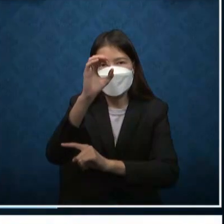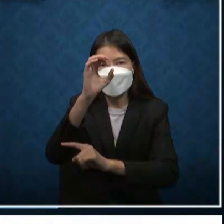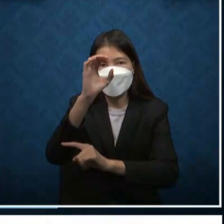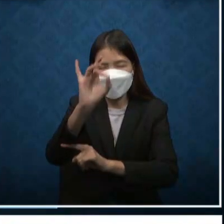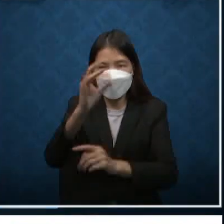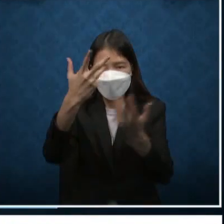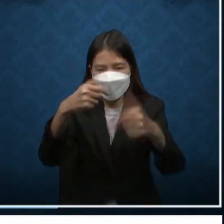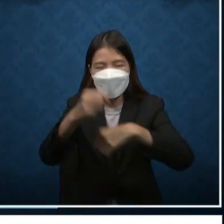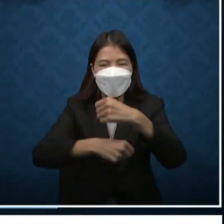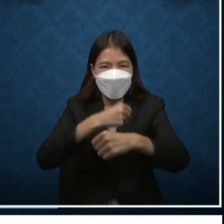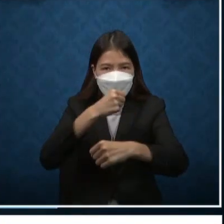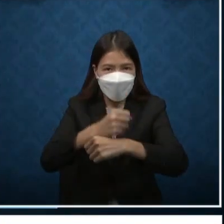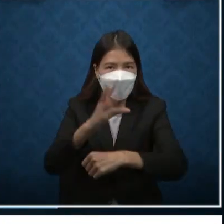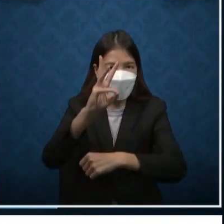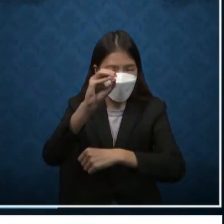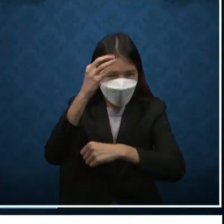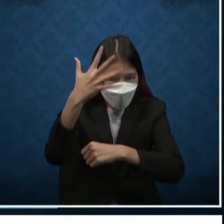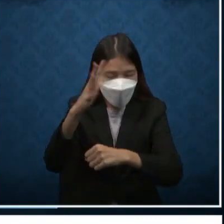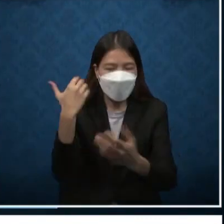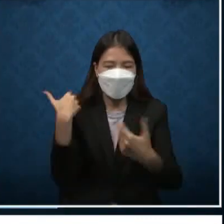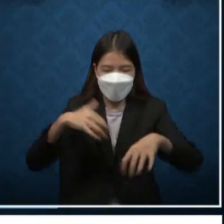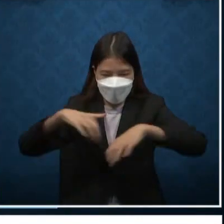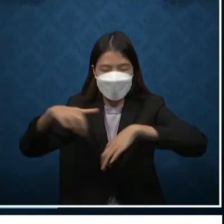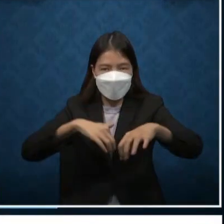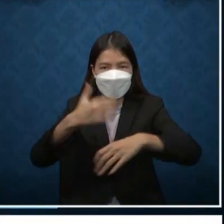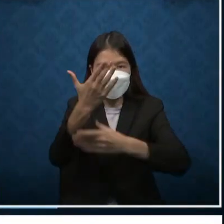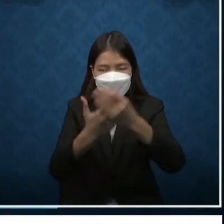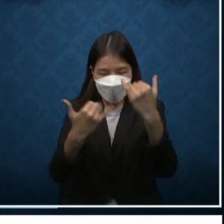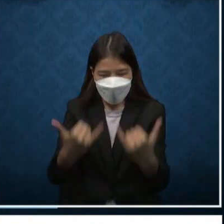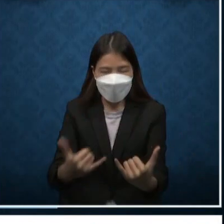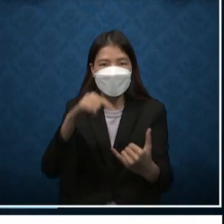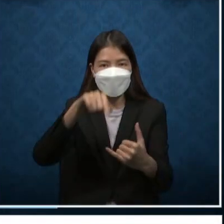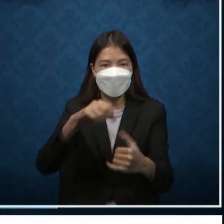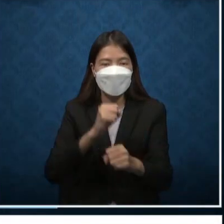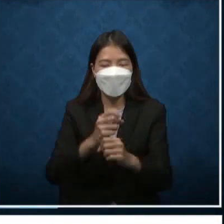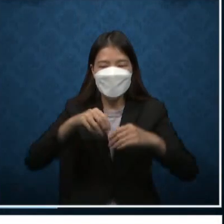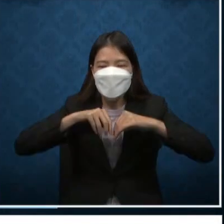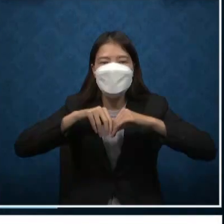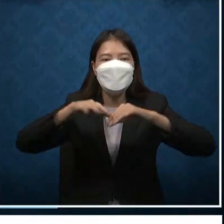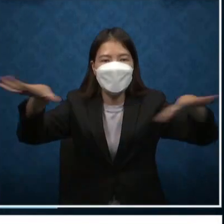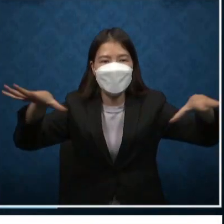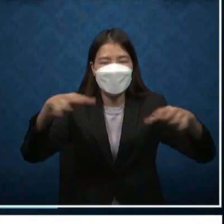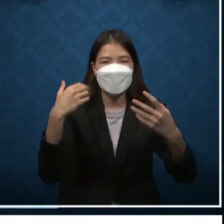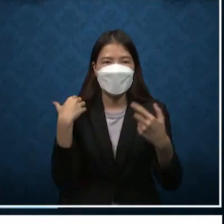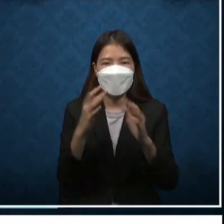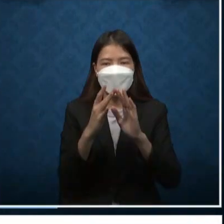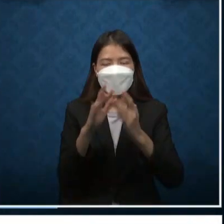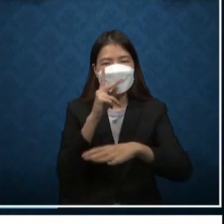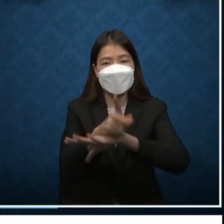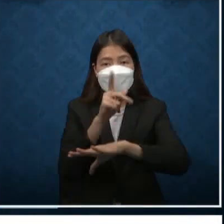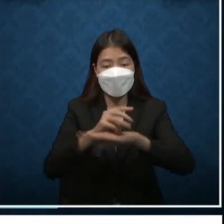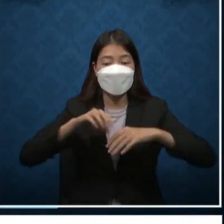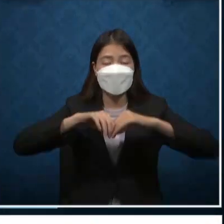402-403 อาคารลัษภาและได้ทำการกอนลายไปทั่วประเทศโดยในต่างกงหวประชุมนะ